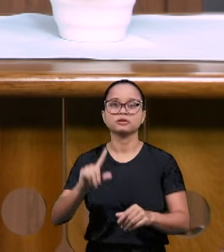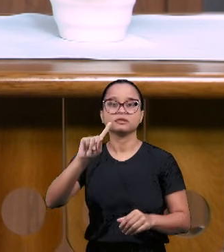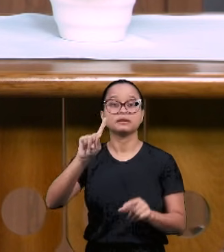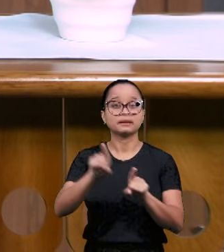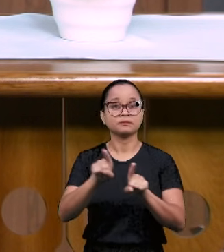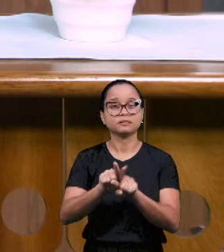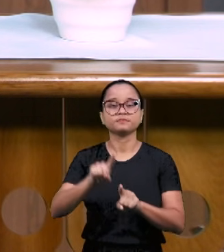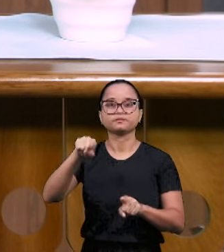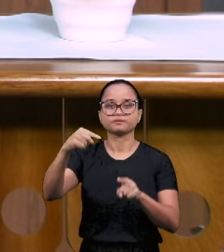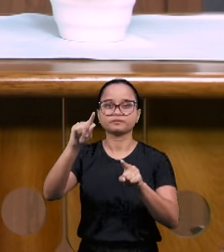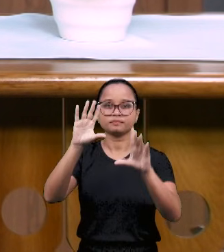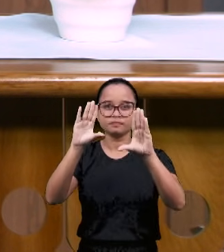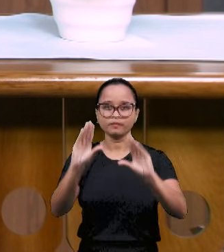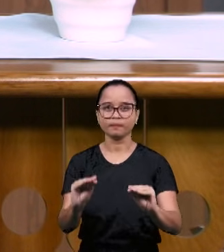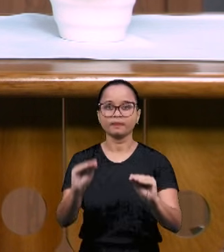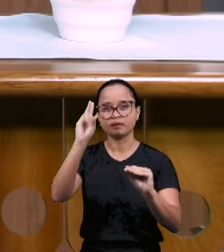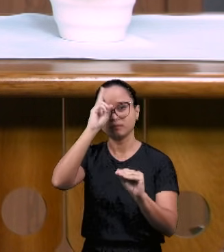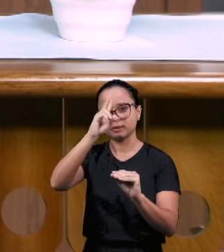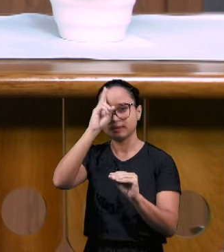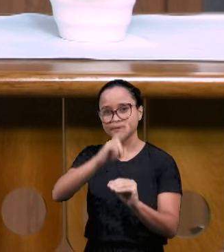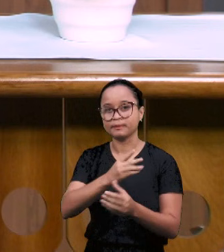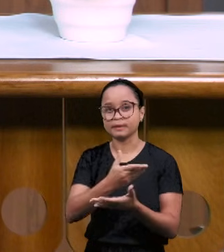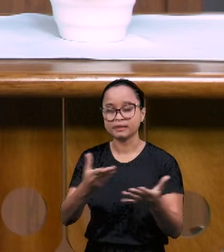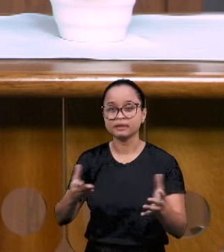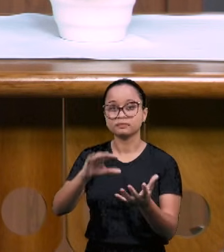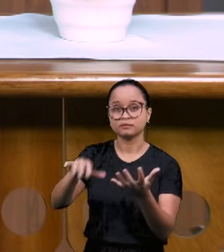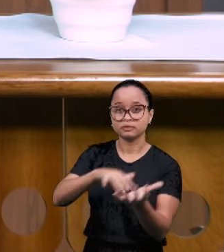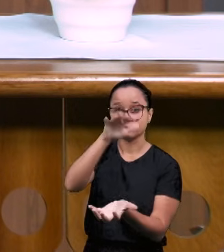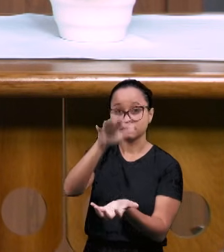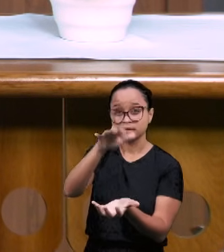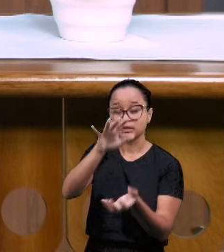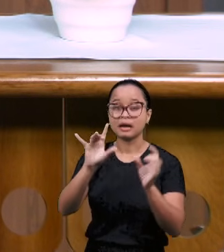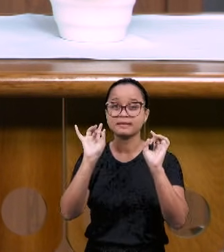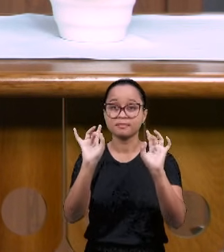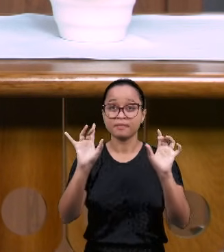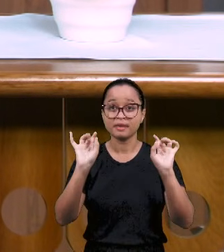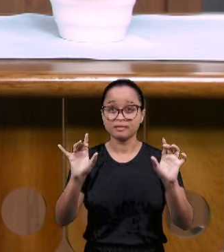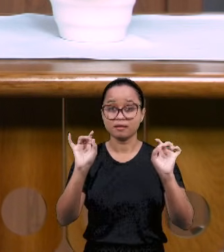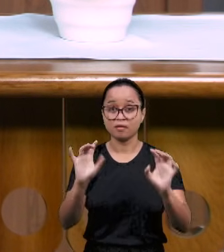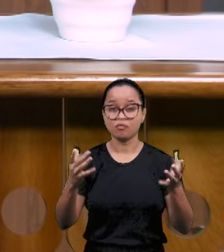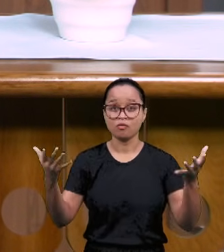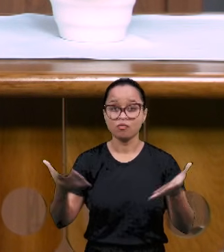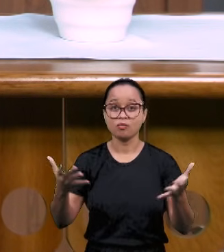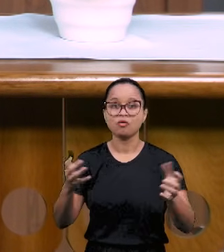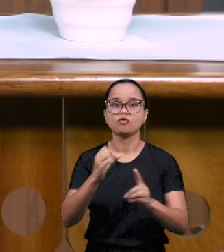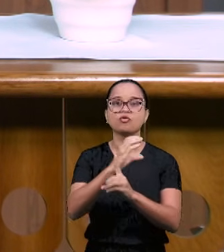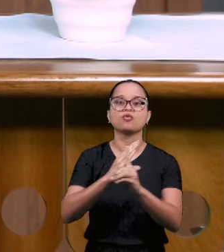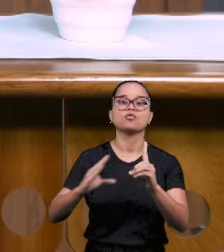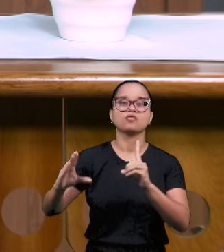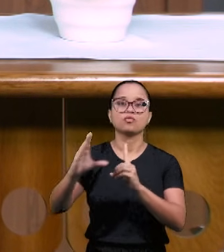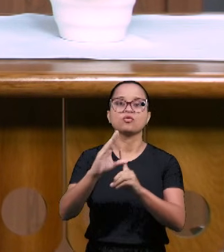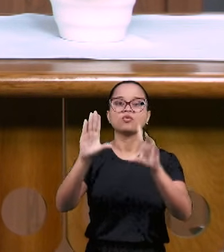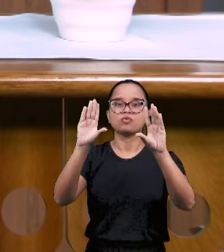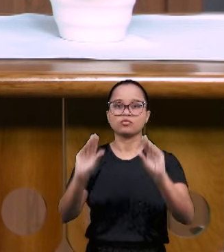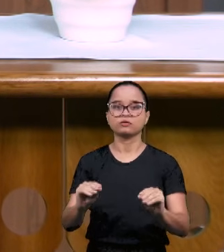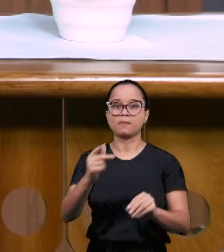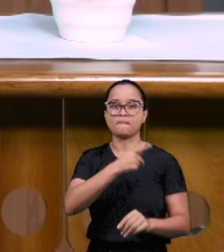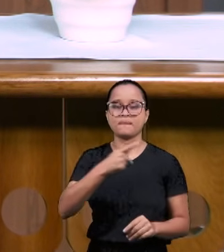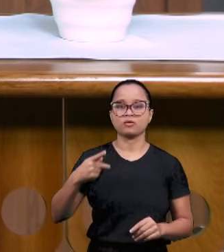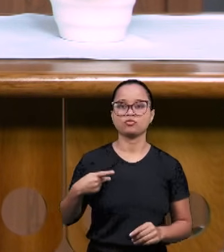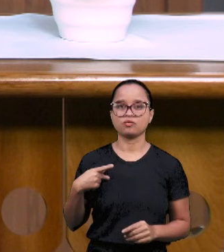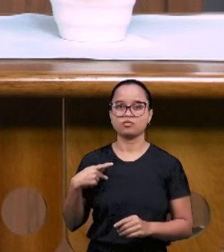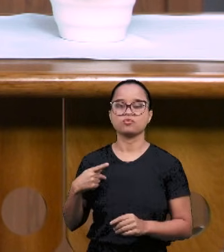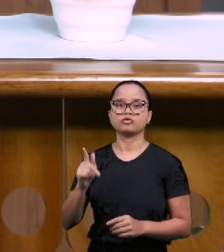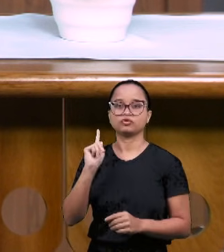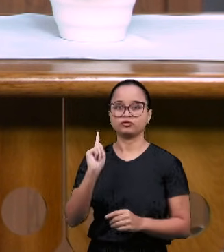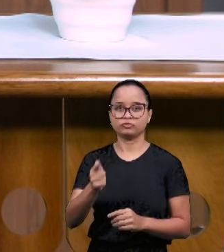Juste après le soir, on appelle une transmission spéciale. Aujourd'hui, une transmission spéciale du culte du soir. Pasteur Gébéti